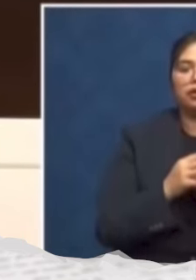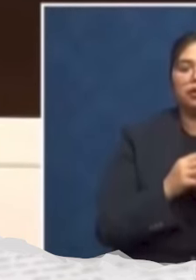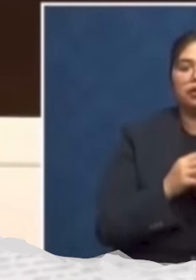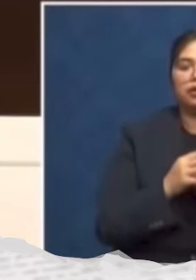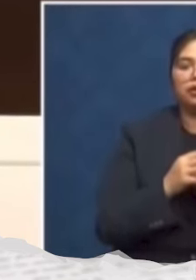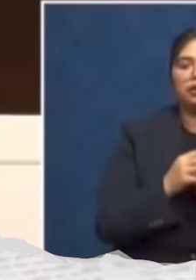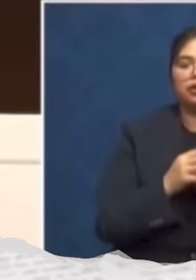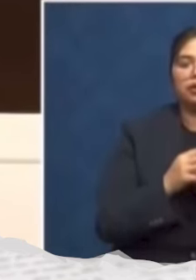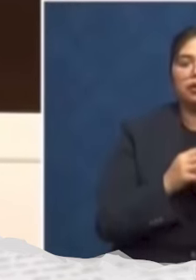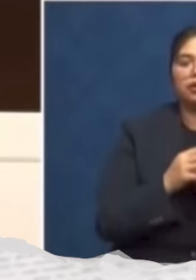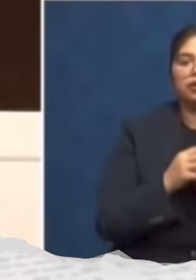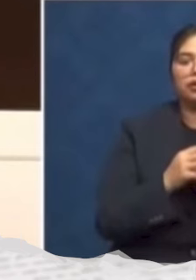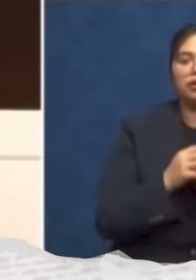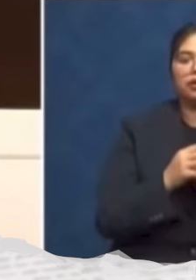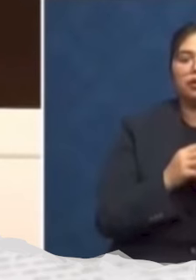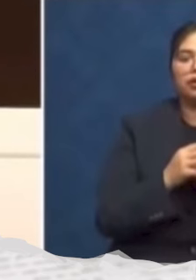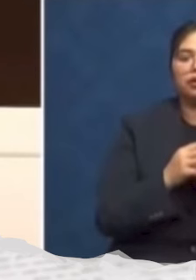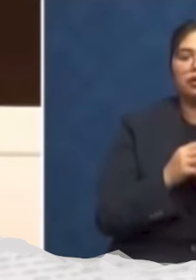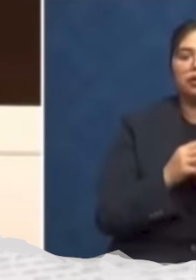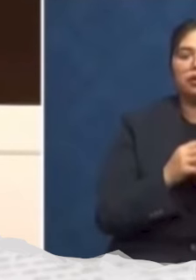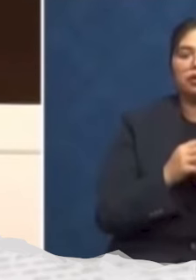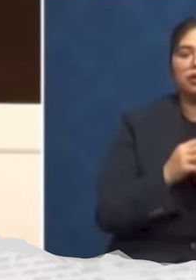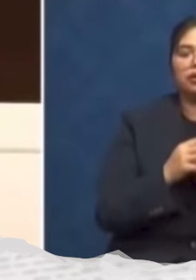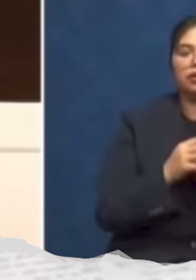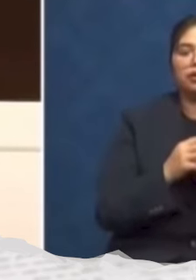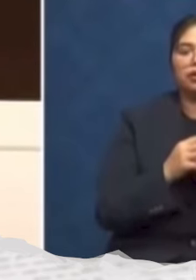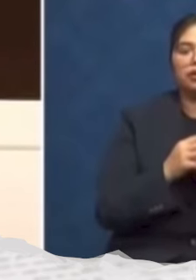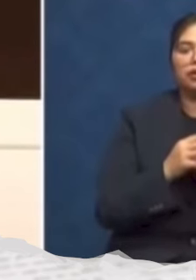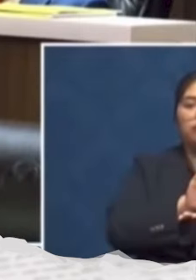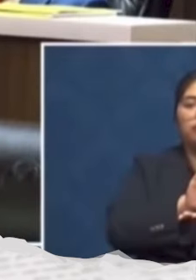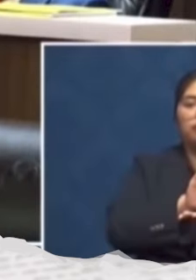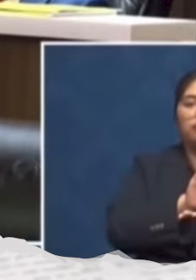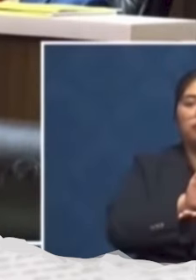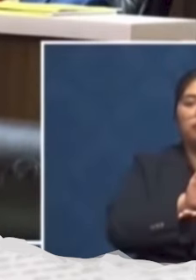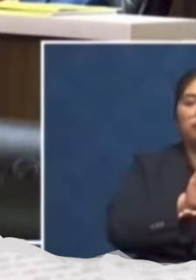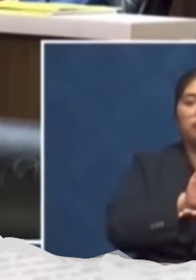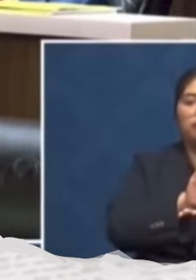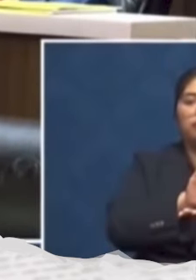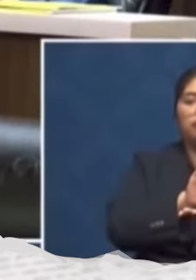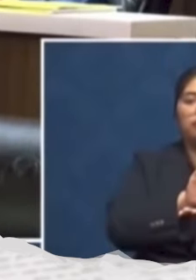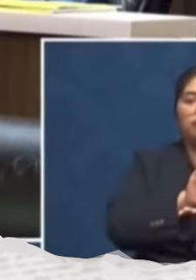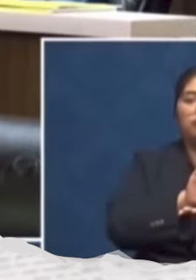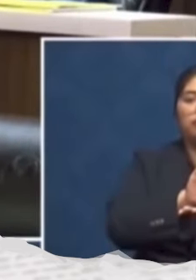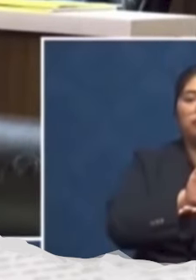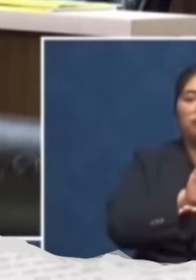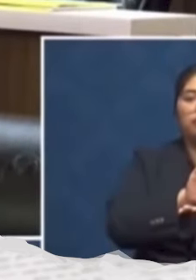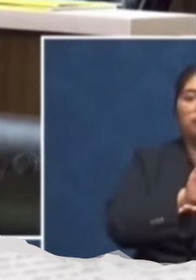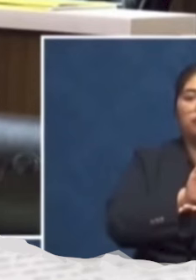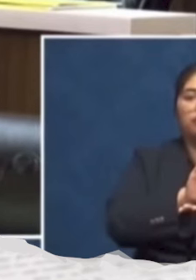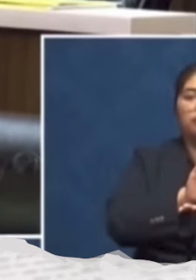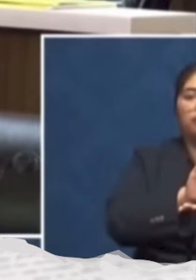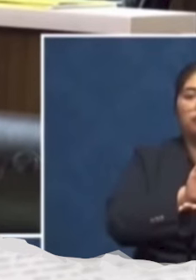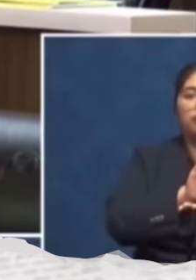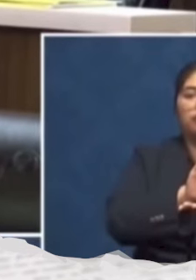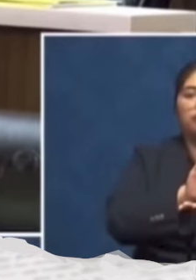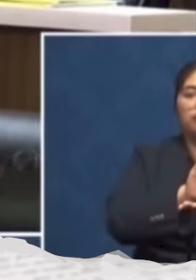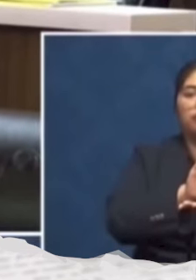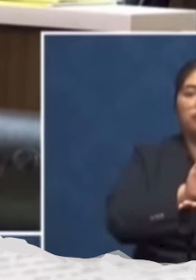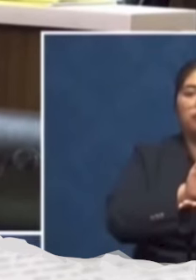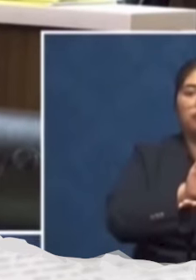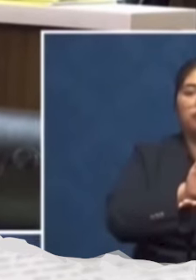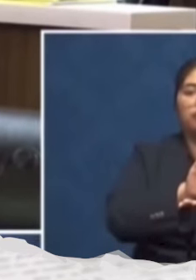านมาปกป้องอธิปไตยของประเทศไทยนายเศรษฐากล่าวครับนอกจากนี้นะครับนายเศรษฐาเนี่ยได้ชี้แจงเพิ่มเติมอีกว่านโยบายเกณฑ์